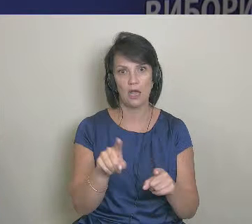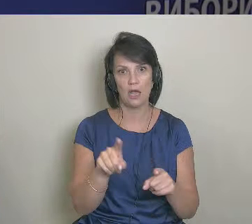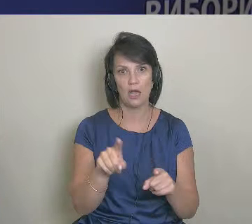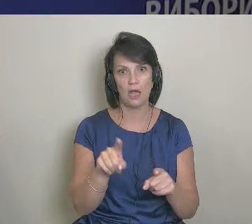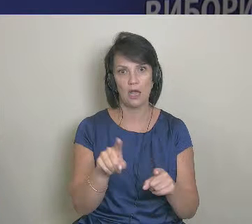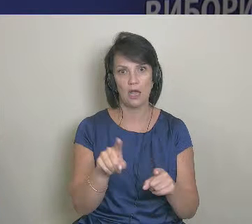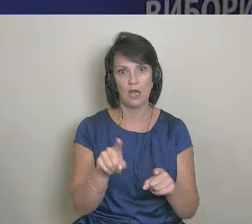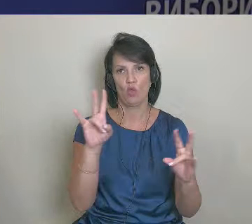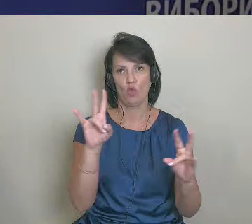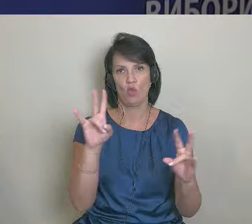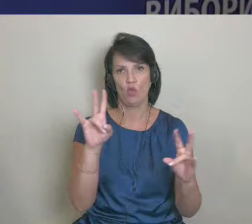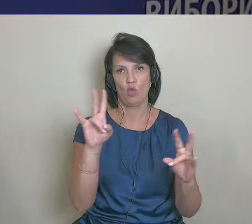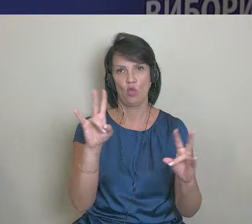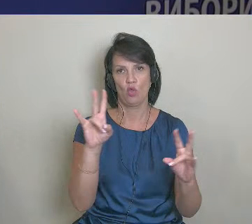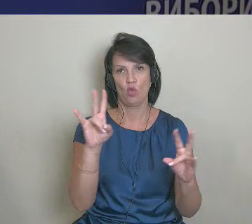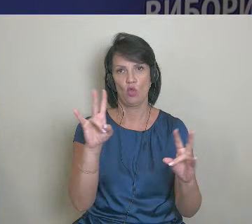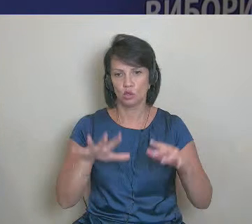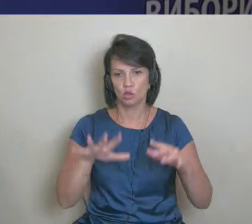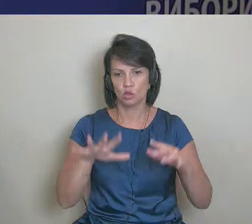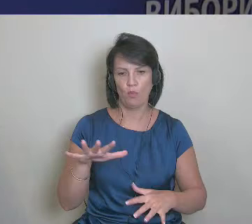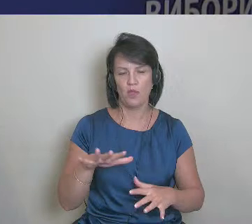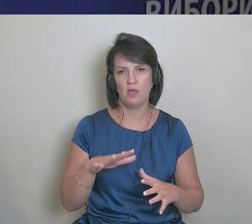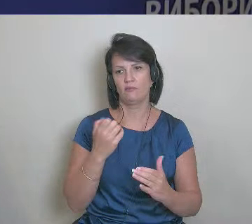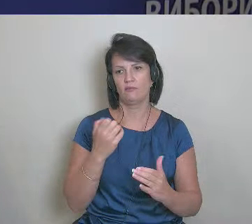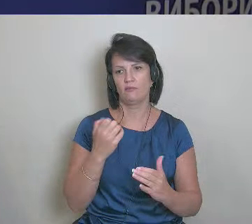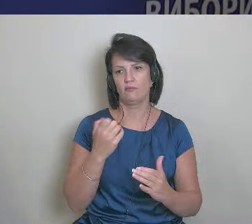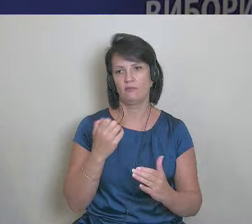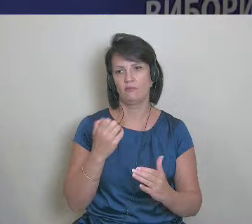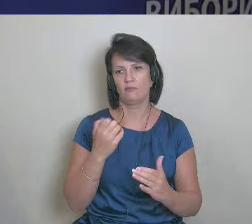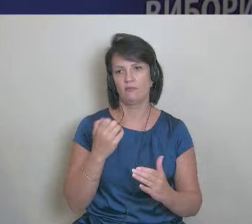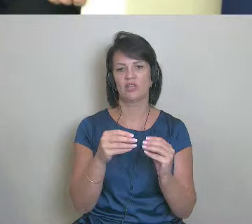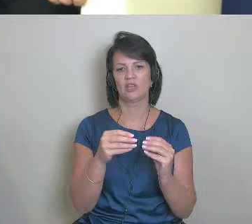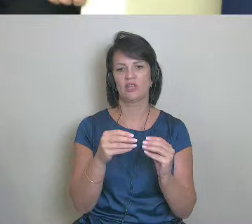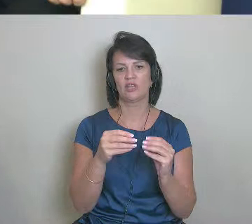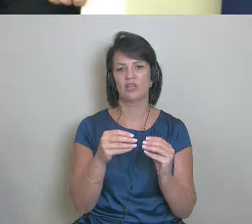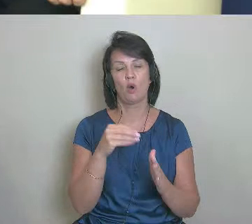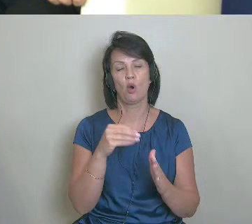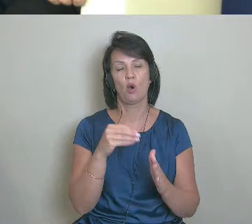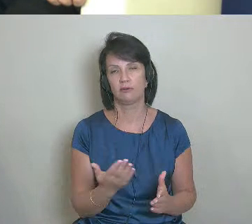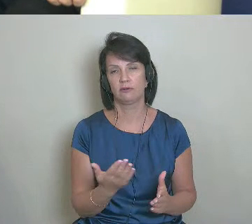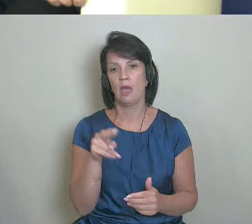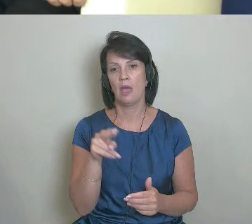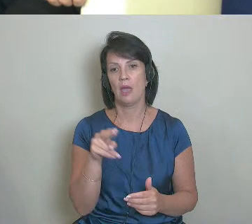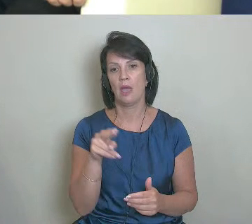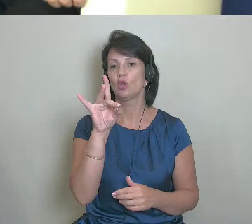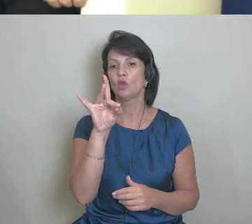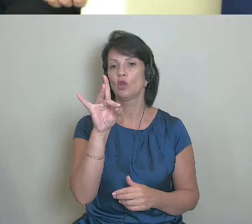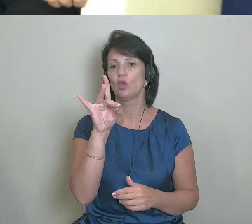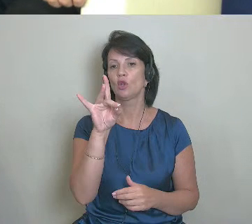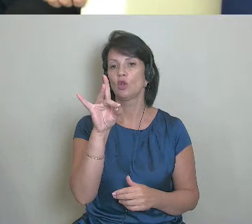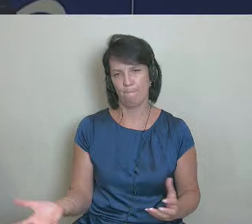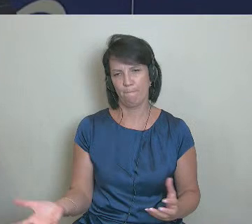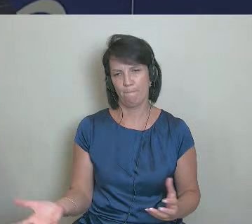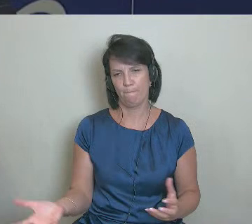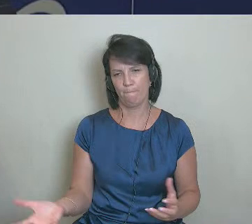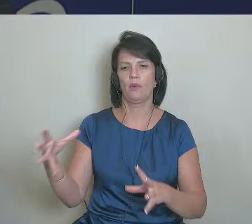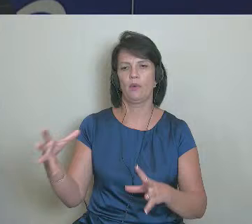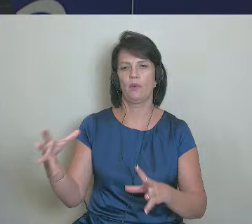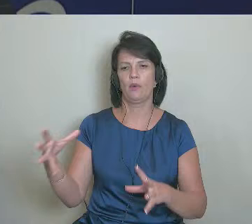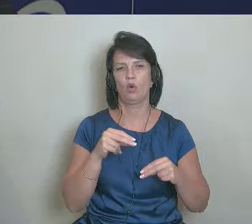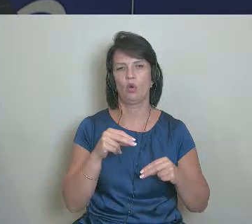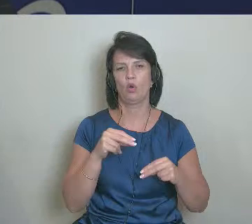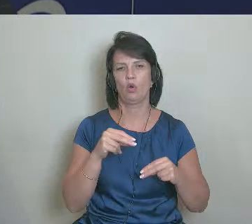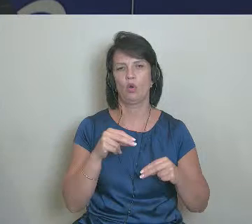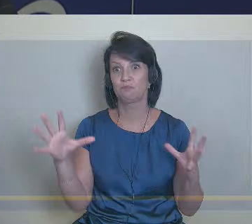be in place, and nobody should question the outcome of the elections. Підтримую колегу, тільки спільними